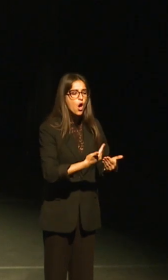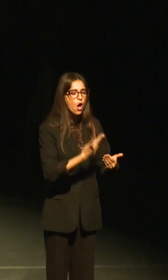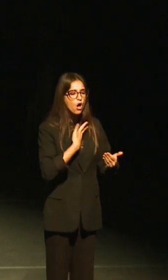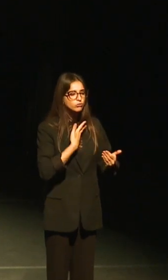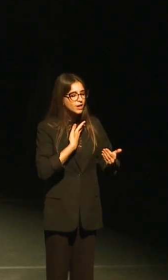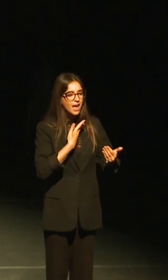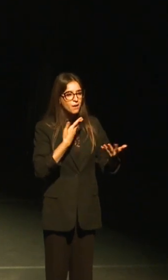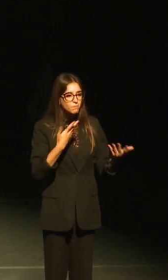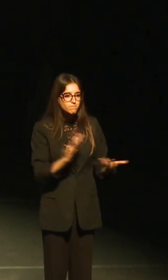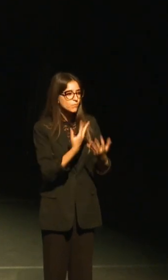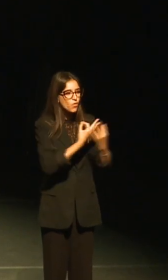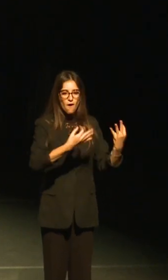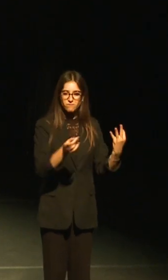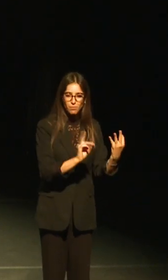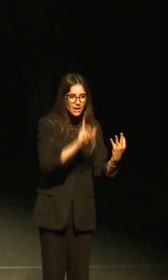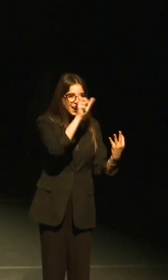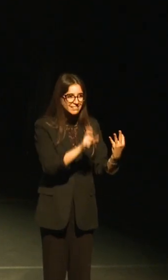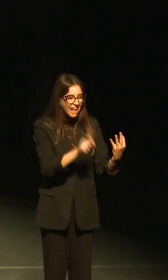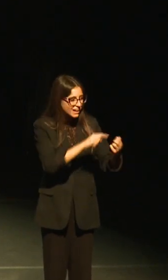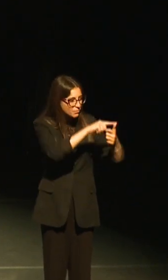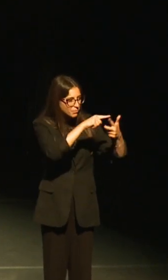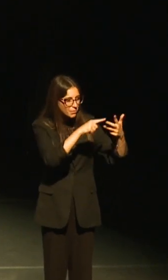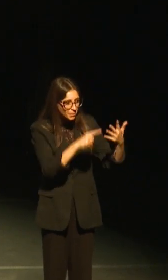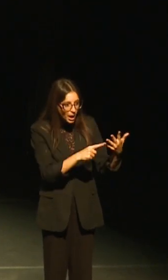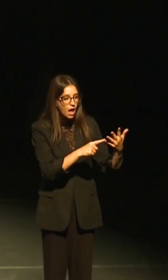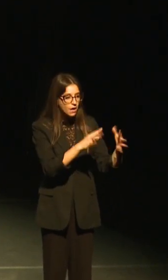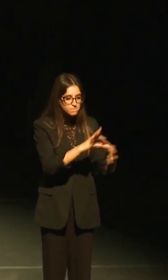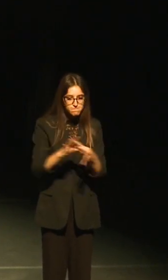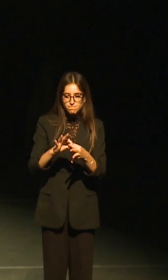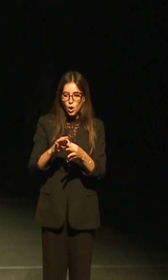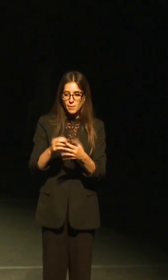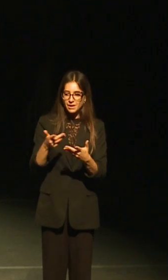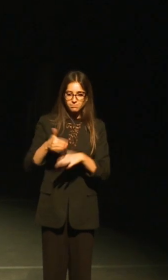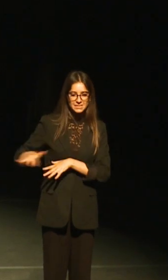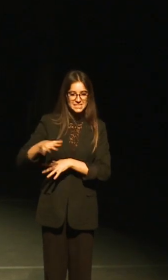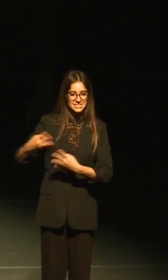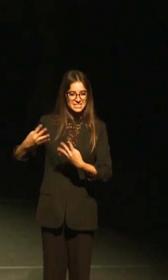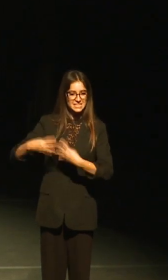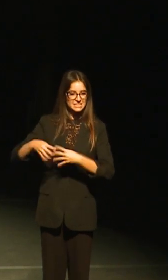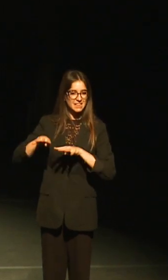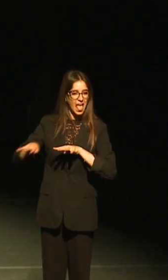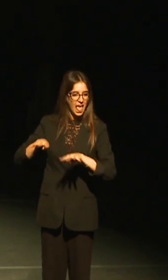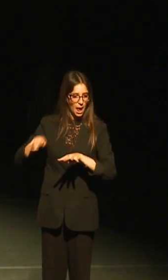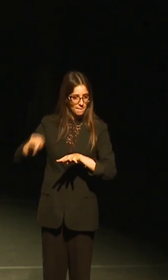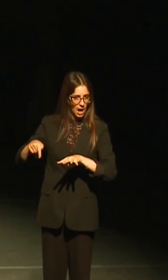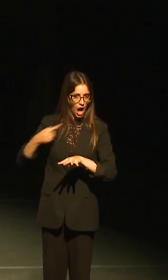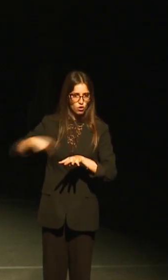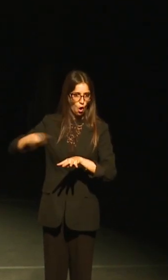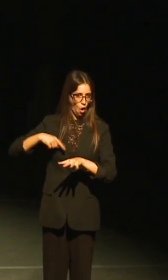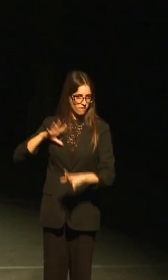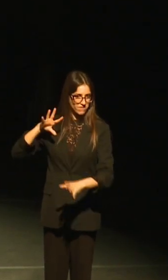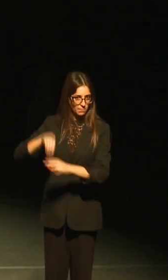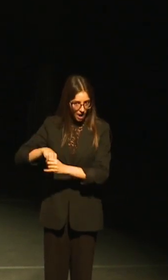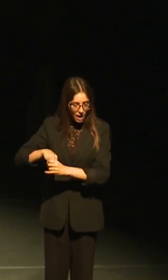del nostro paese rispetto al sistema comunitario nel quale ci troviamo inseriti Aveva reso evidente